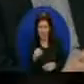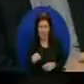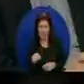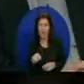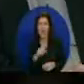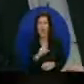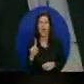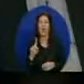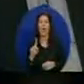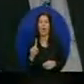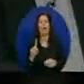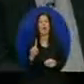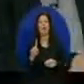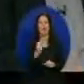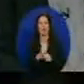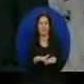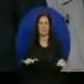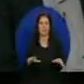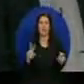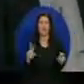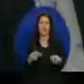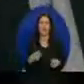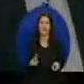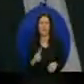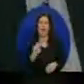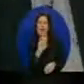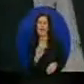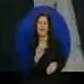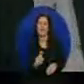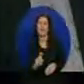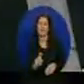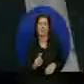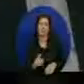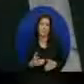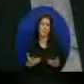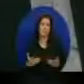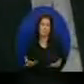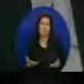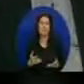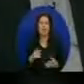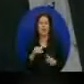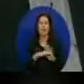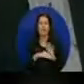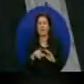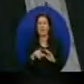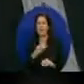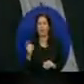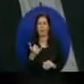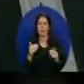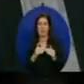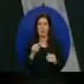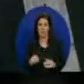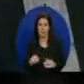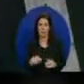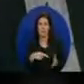לעבוד בשטח. זאת אומרת, אי אפשר לרסס את החיידקים ואז הם יעבדו, כי התנאים האחרים לא בהכרח מתאים להם. ולכן מה שעושים, אפשר